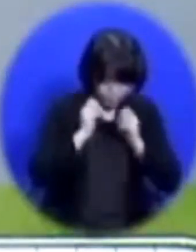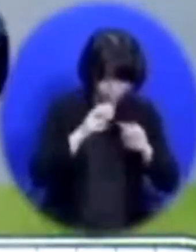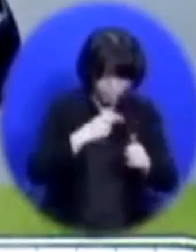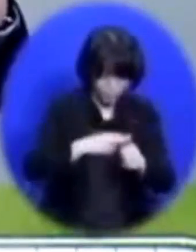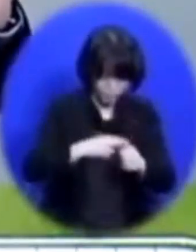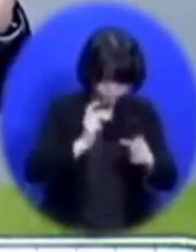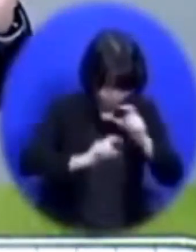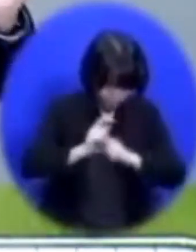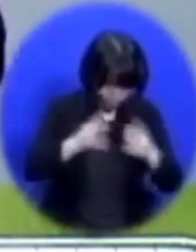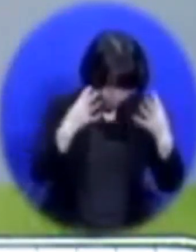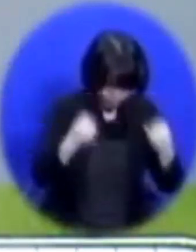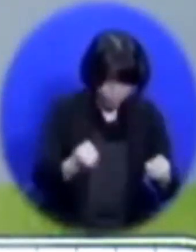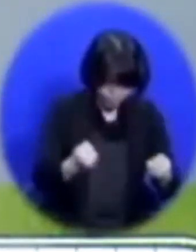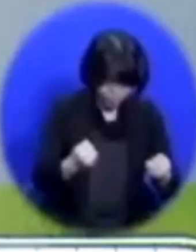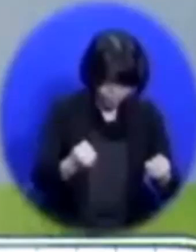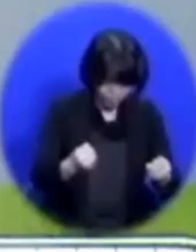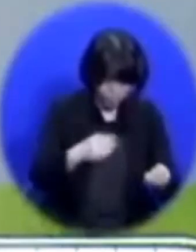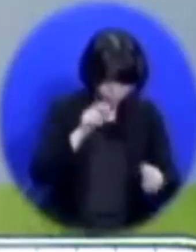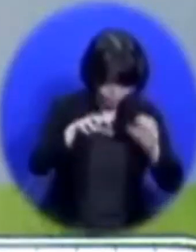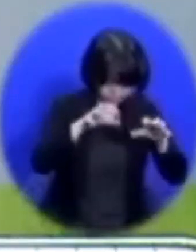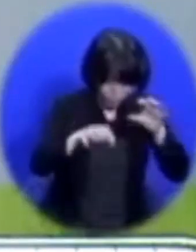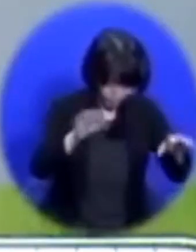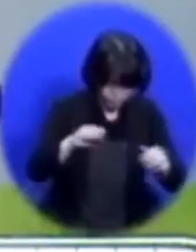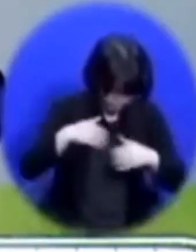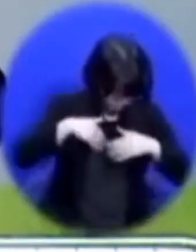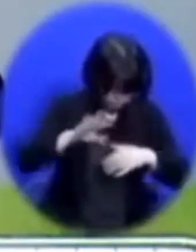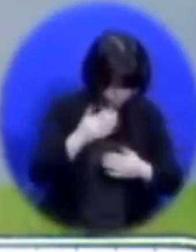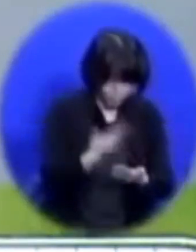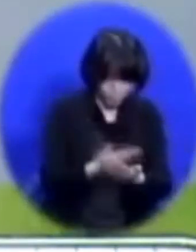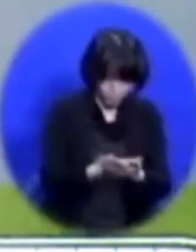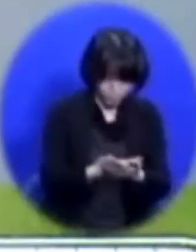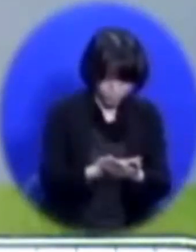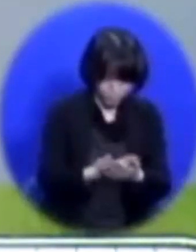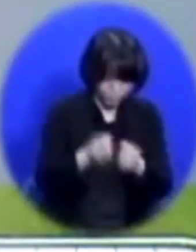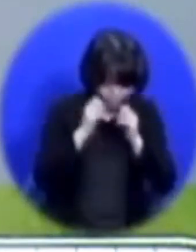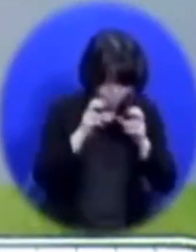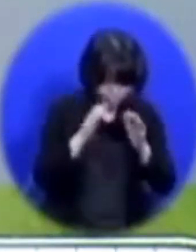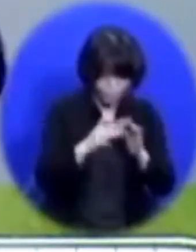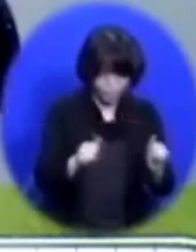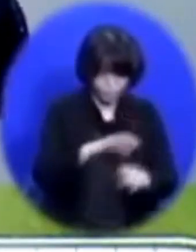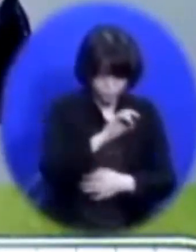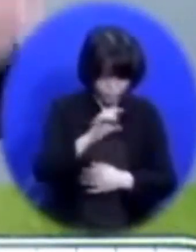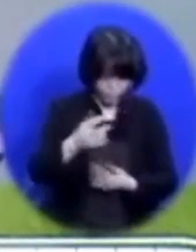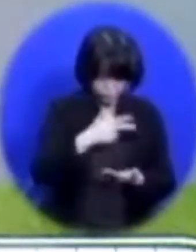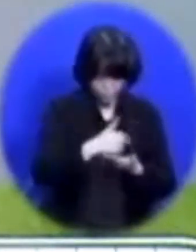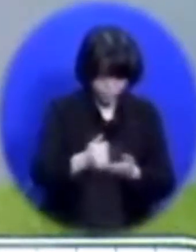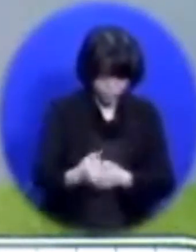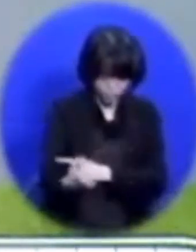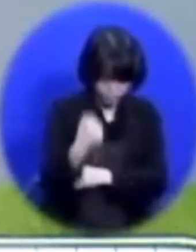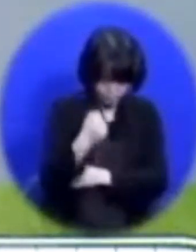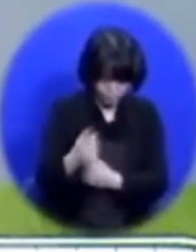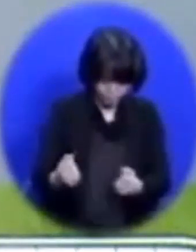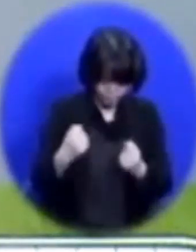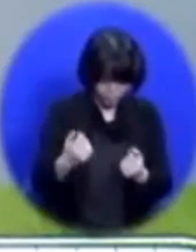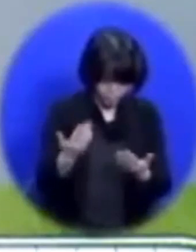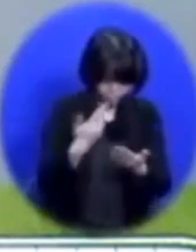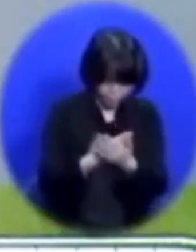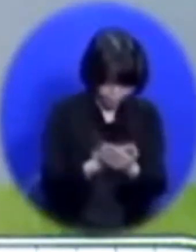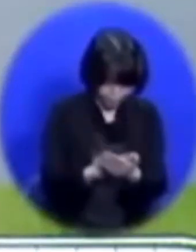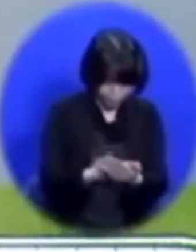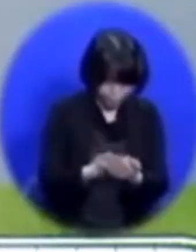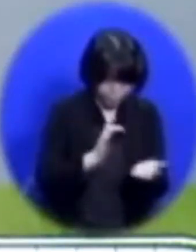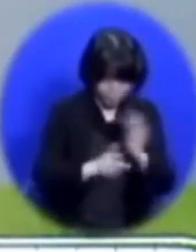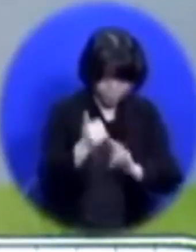많은 선교사들이 선교지로파송되게하시고,모든선교사들이 주님의능력으로강해지게